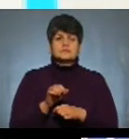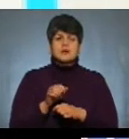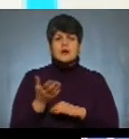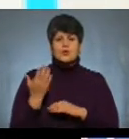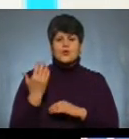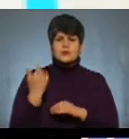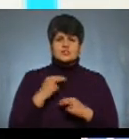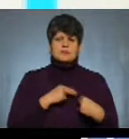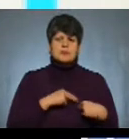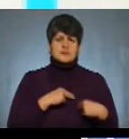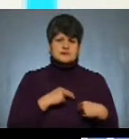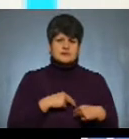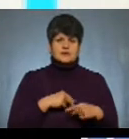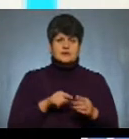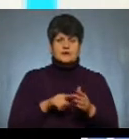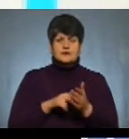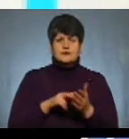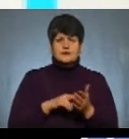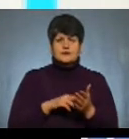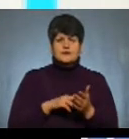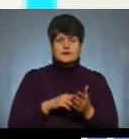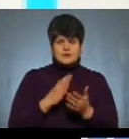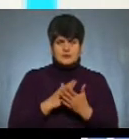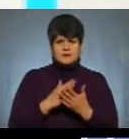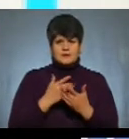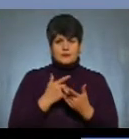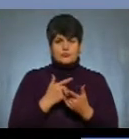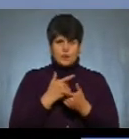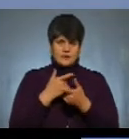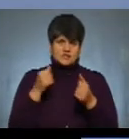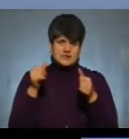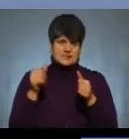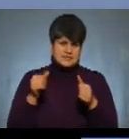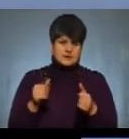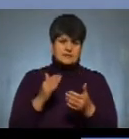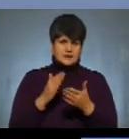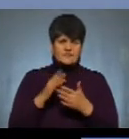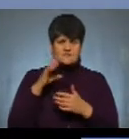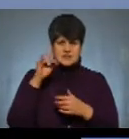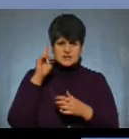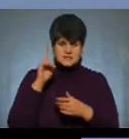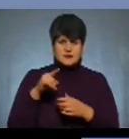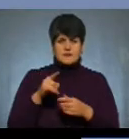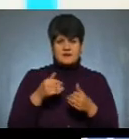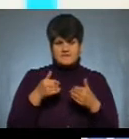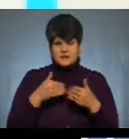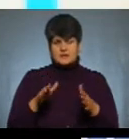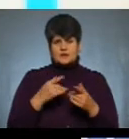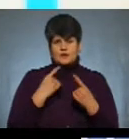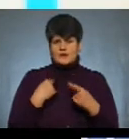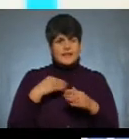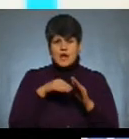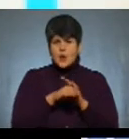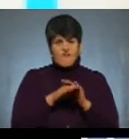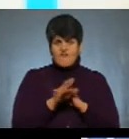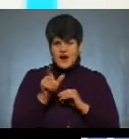стоять те, як колишні працівники, але знову ж таки… Є попереджувальні знаки, так? Так, є знаки для цього, всі це знають, ми це в відкритому